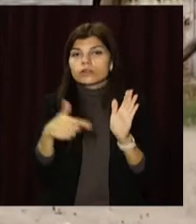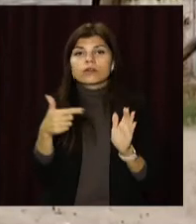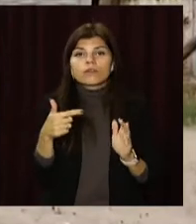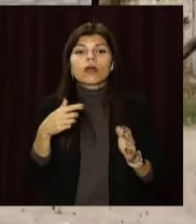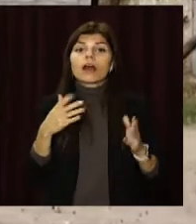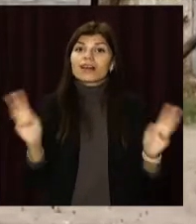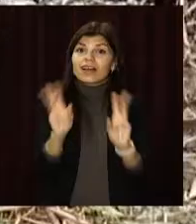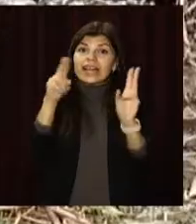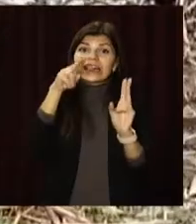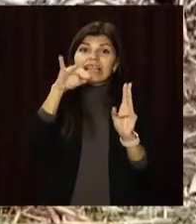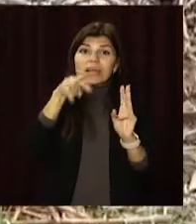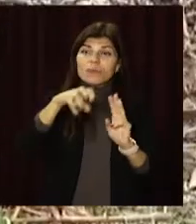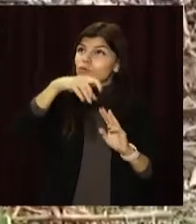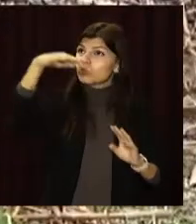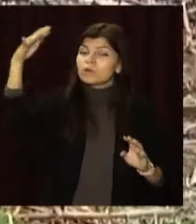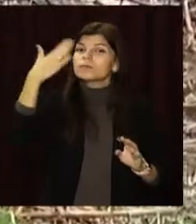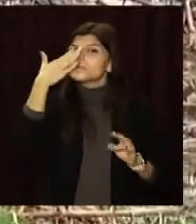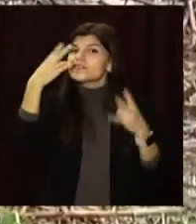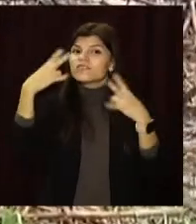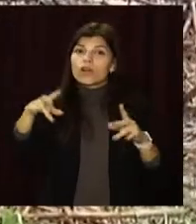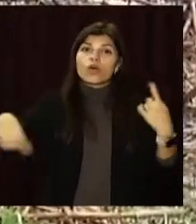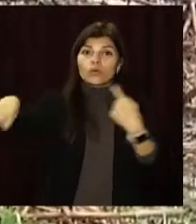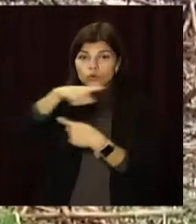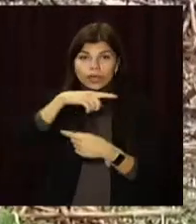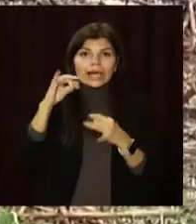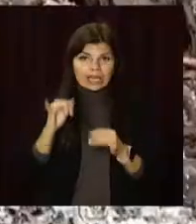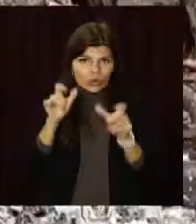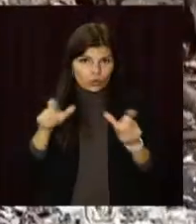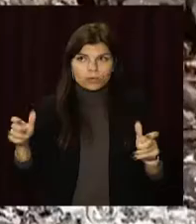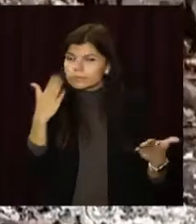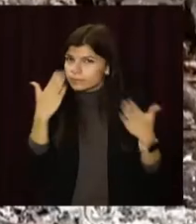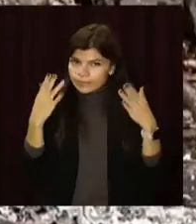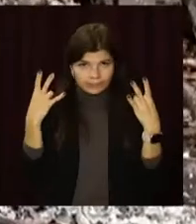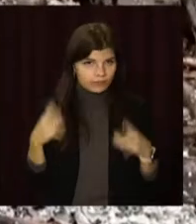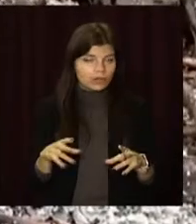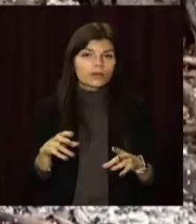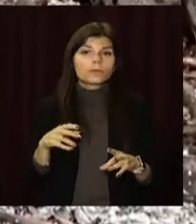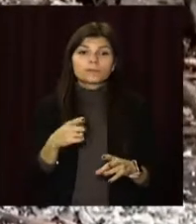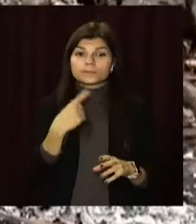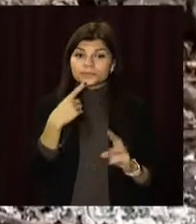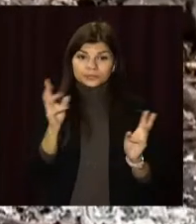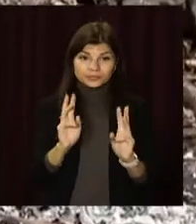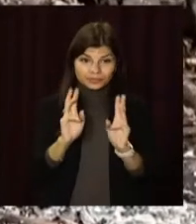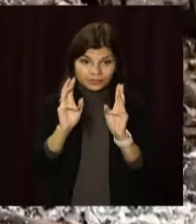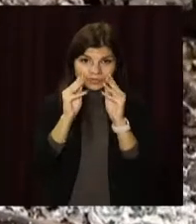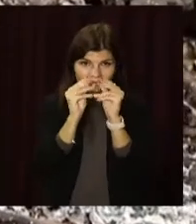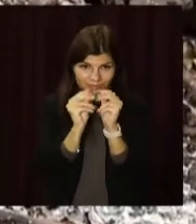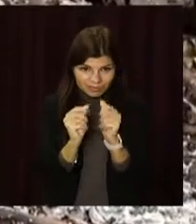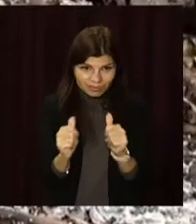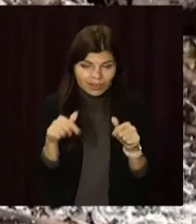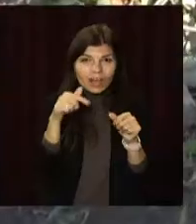дим від згорілого листя шкодить і людям, і довкіллю. Відтак багаття випалює верхній шар ґрунту і знищує в